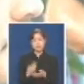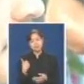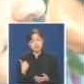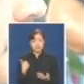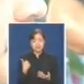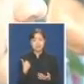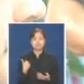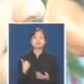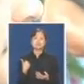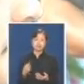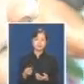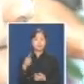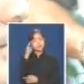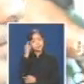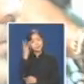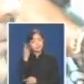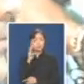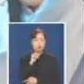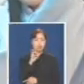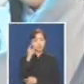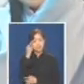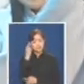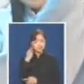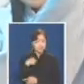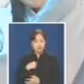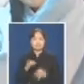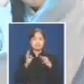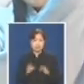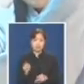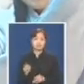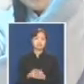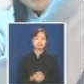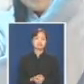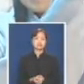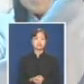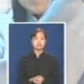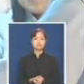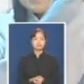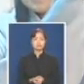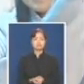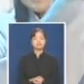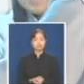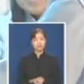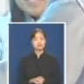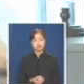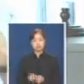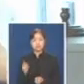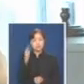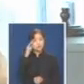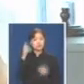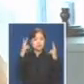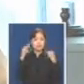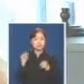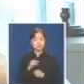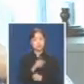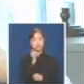ได้ด้วยไอ้ตรงนี้คือเป็นที่มาว่าทำไมเราถึงตัดสินใจว่าให้เริ่มตั้งแต่ม.ปลายเป็นแรงจูงใจอีกทางนึง